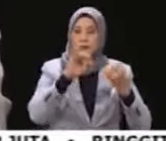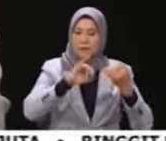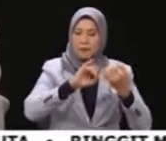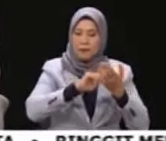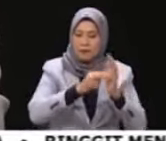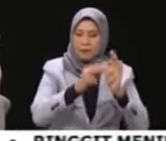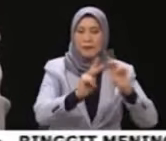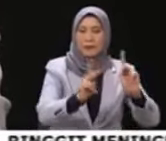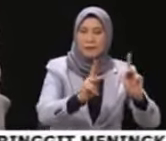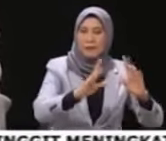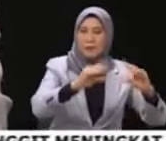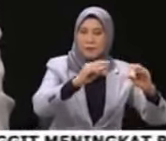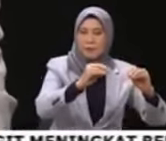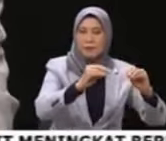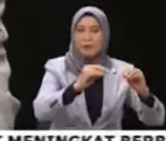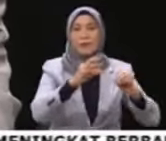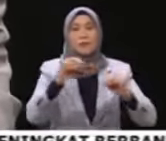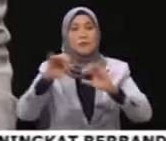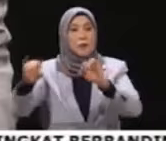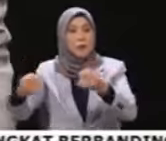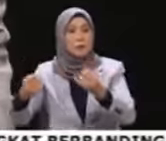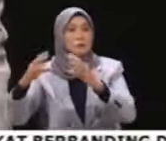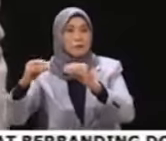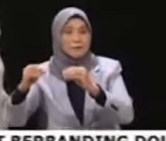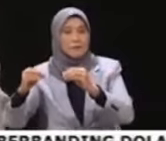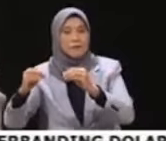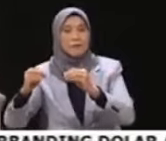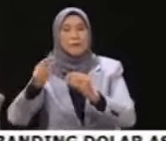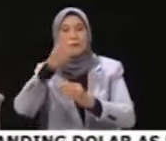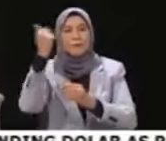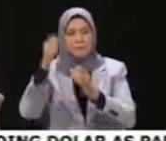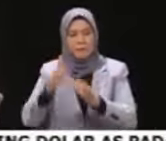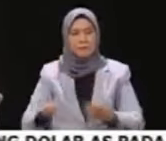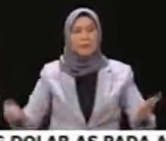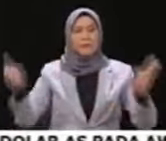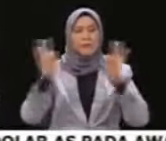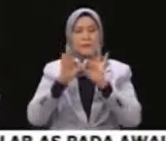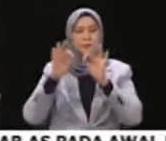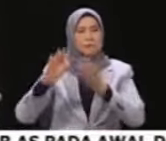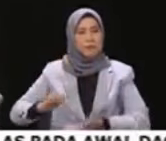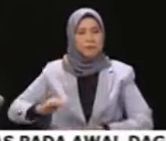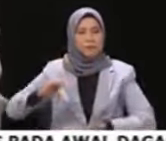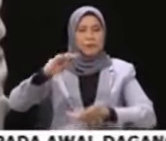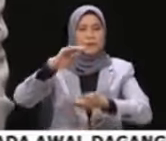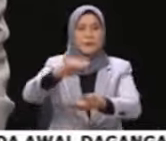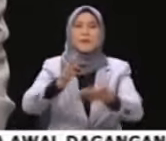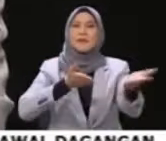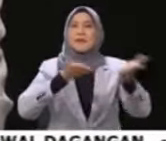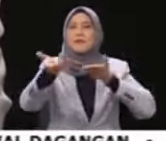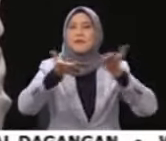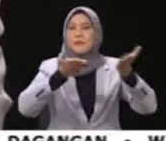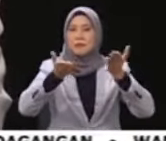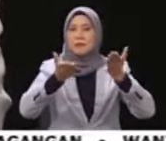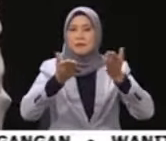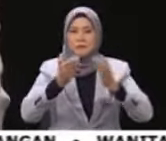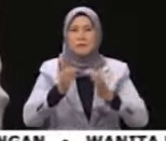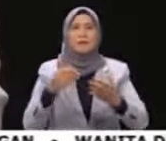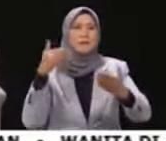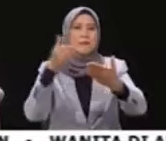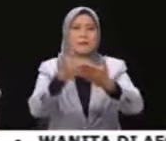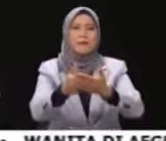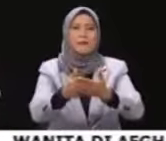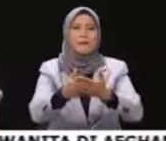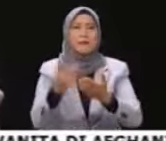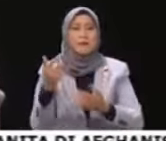akan mesyuarat untuk memastikan supaya soal delivery system ini sampai. Kita tak nak nanti